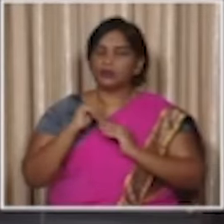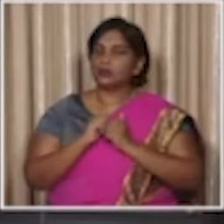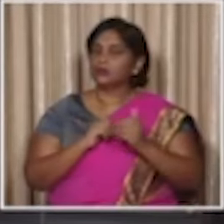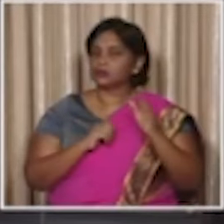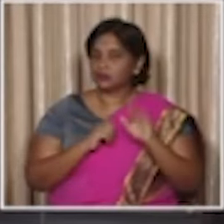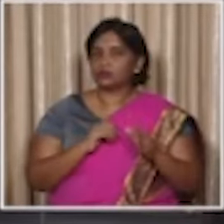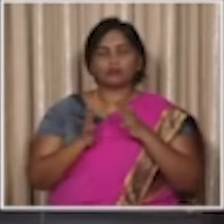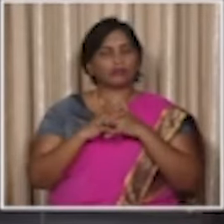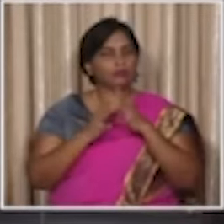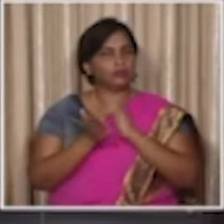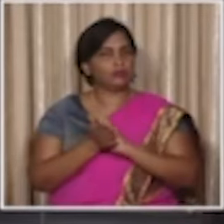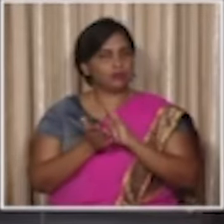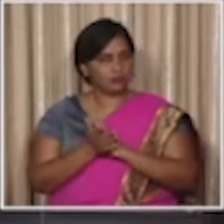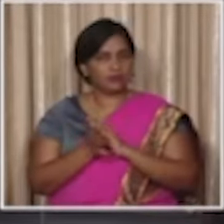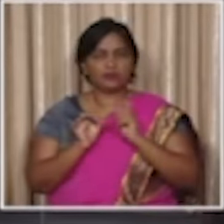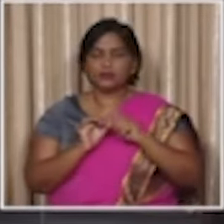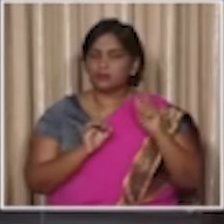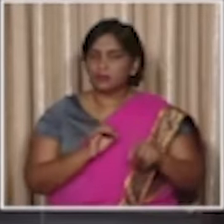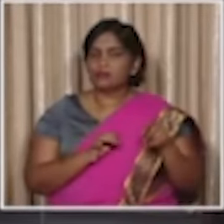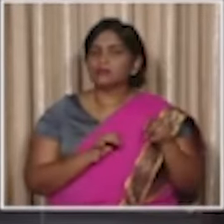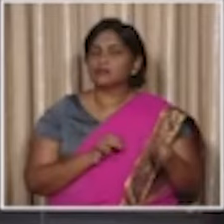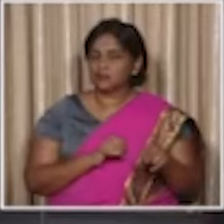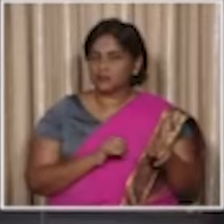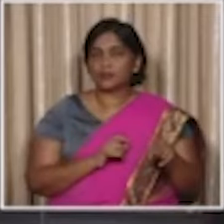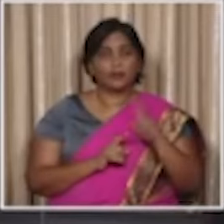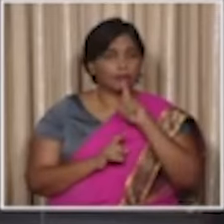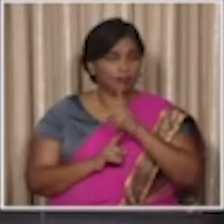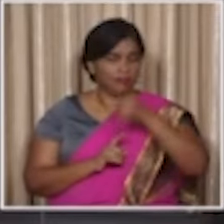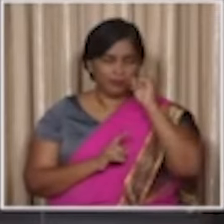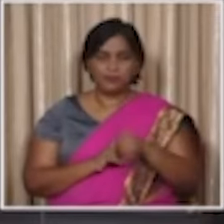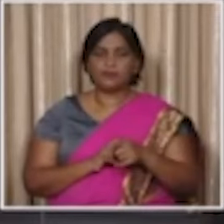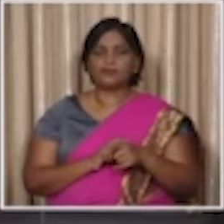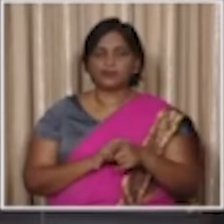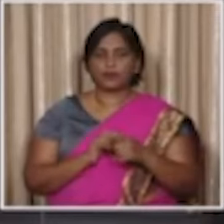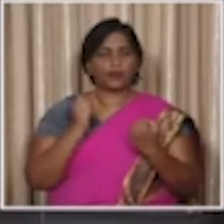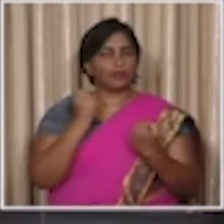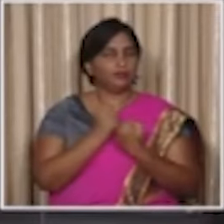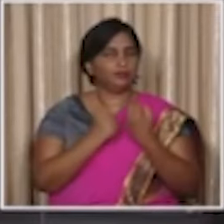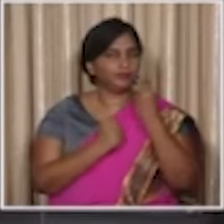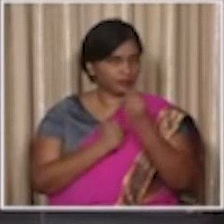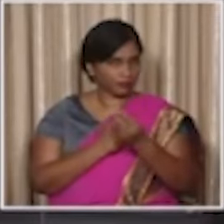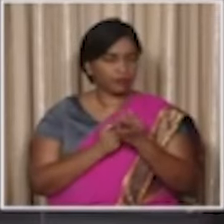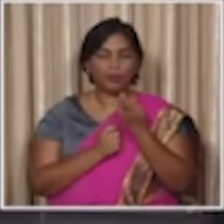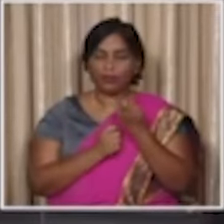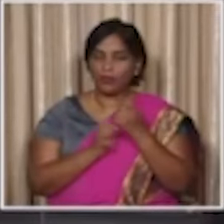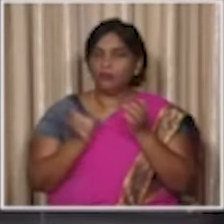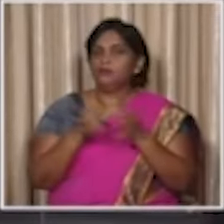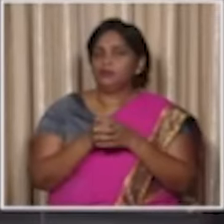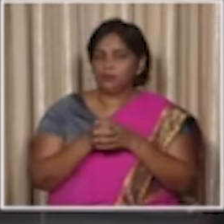thula subasadhaka prathilabha mandalayata me kiyana aniwaarya vashayen daayakathwe laba deya yutu mudal